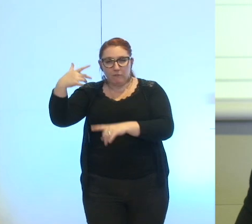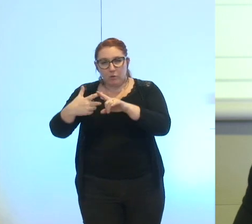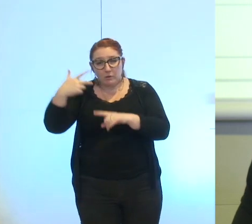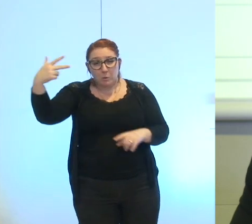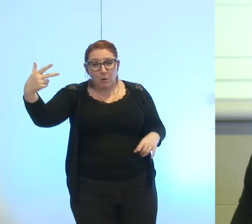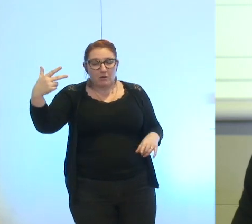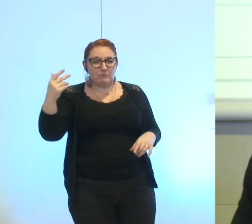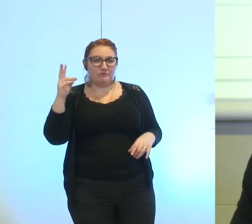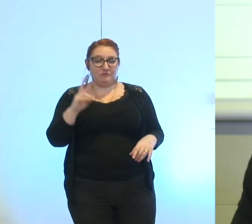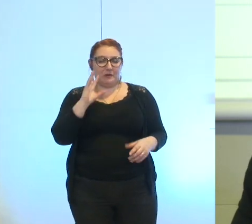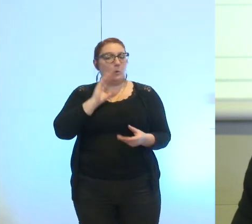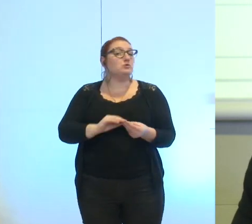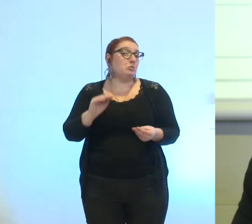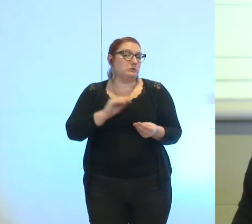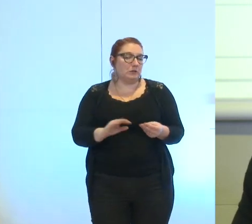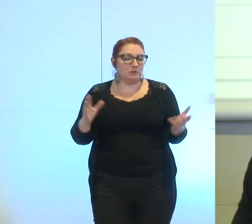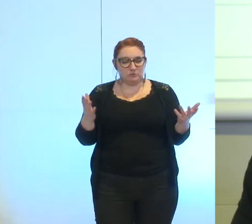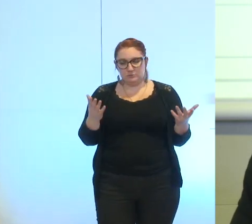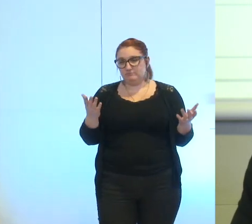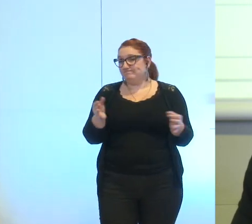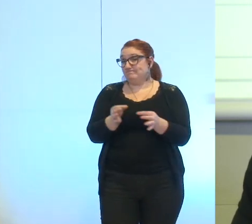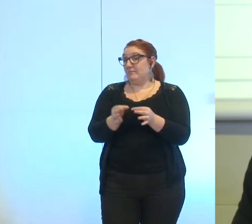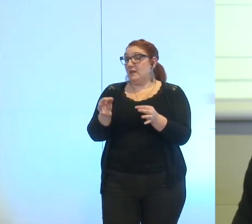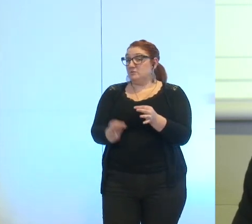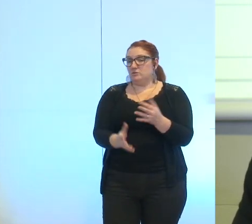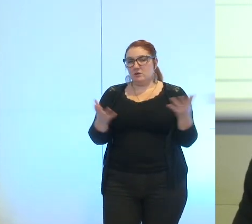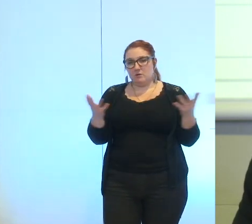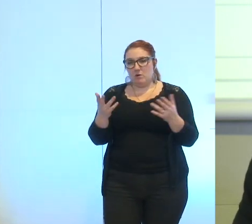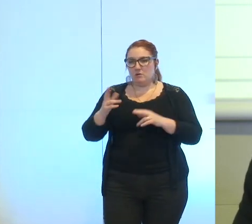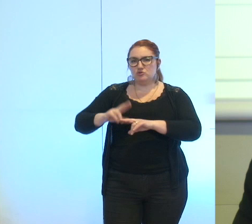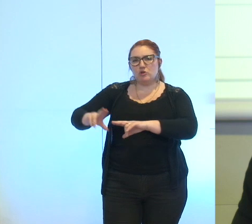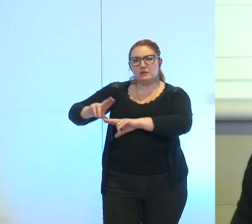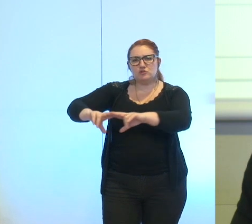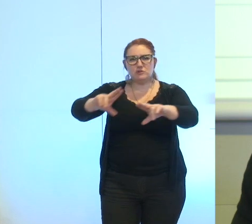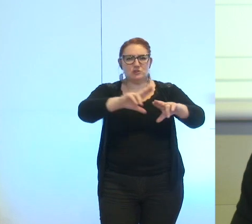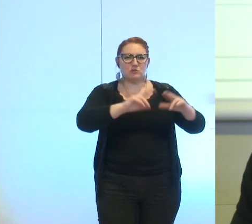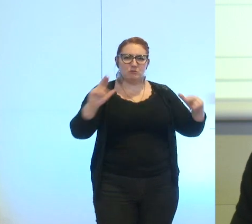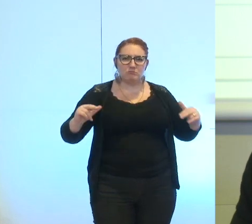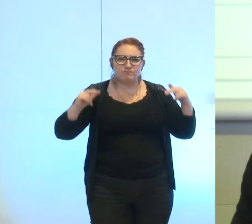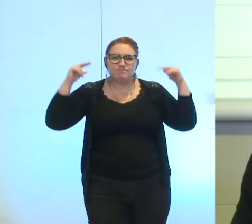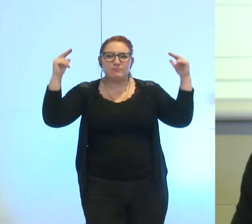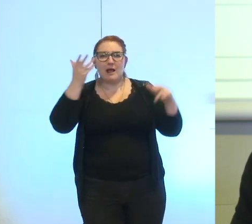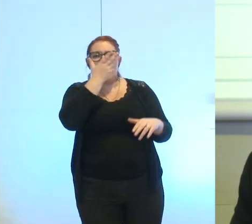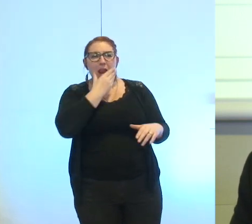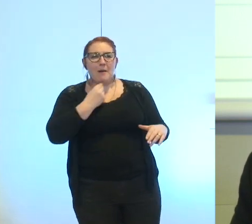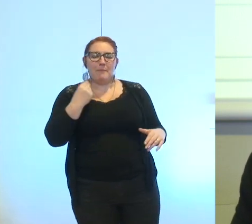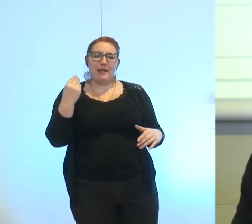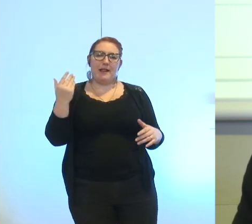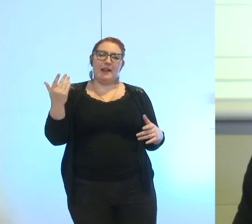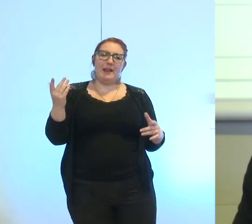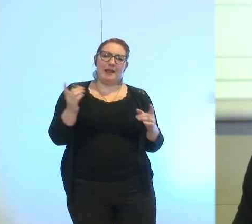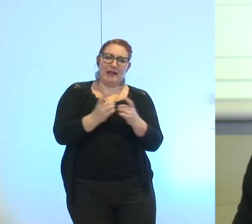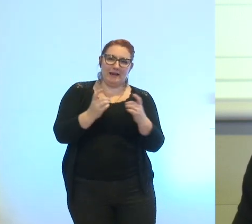question le fait est que cela s'est traduit par des chantiers de grande ampleur la belle électrique la Hal de tennis qui